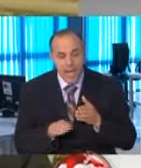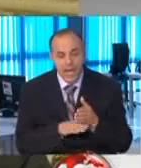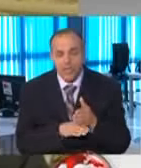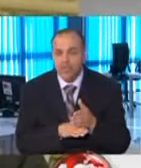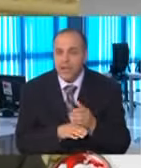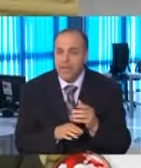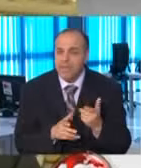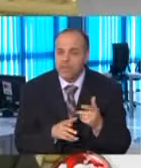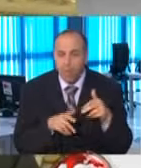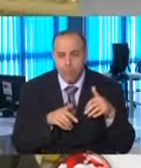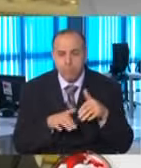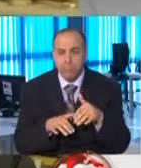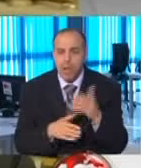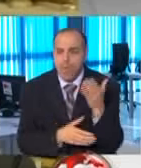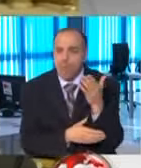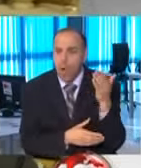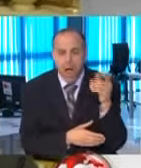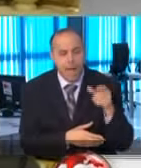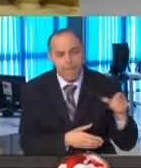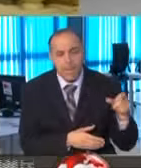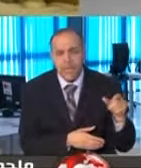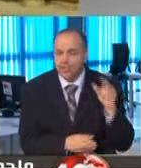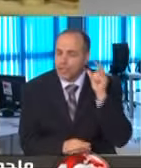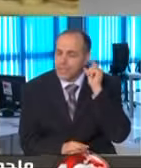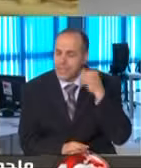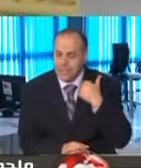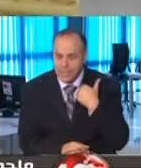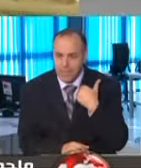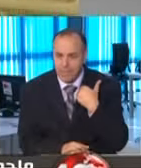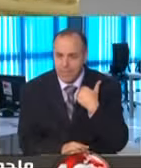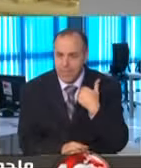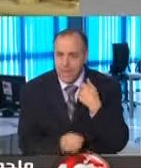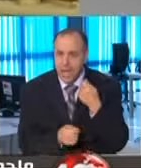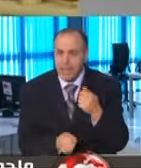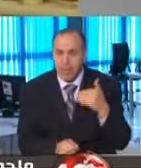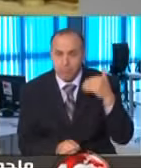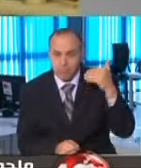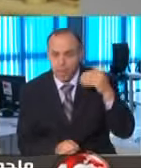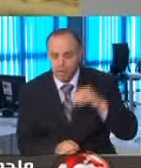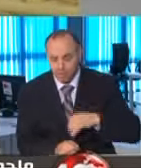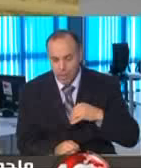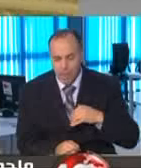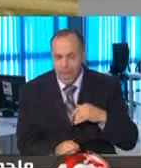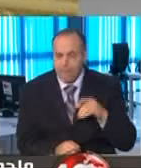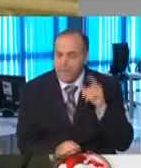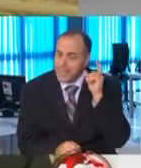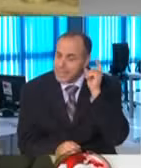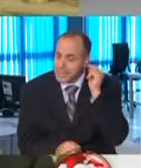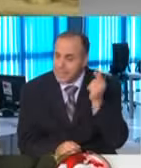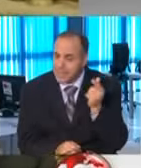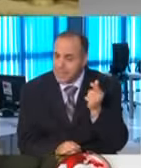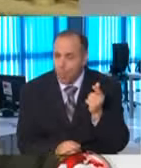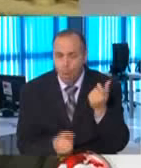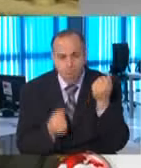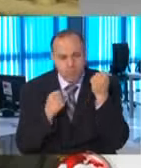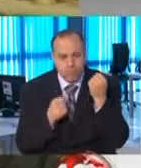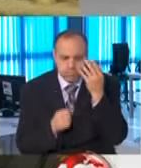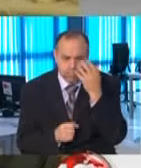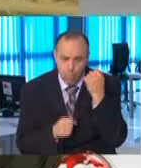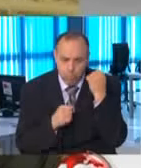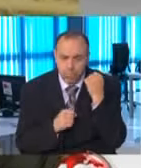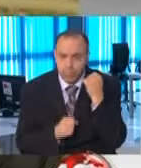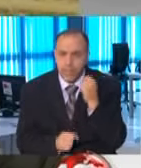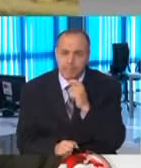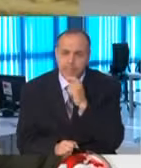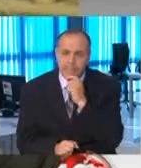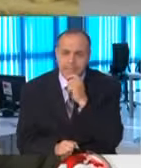كهيكل محامين يعني على جهة القصرين باش نعطوا الأمان لشباب القصرين، خاصة المنتفض واللي